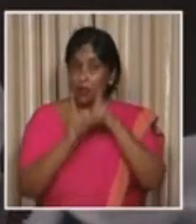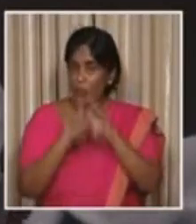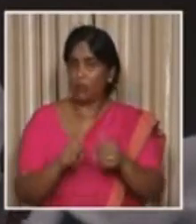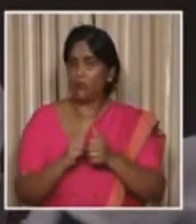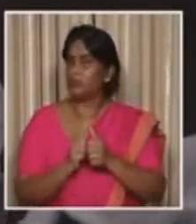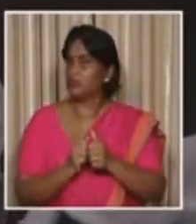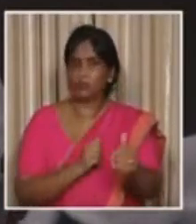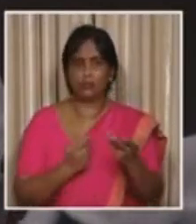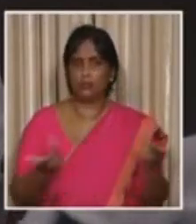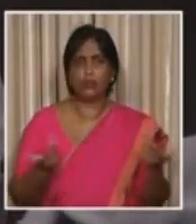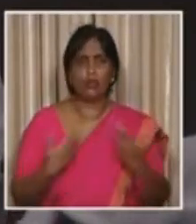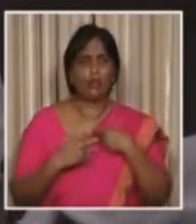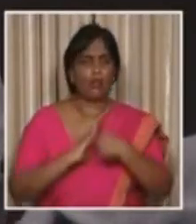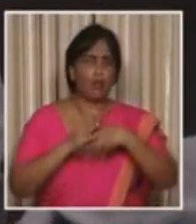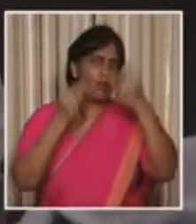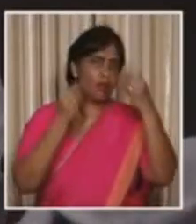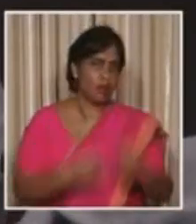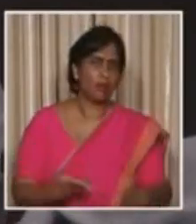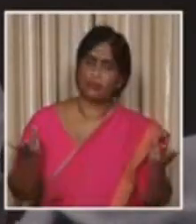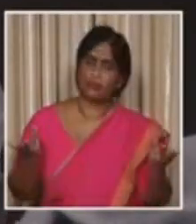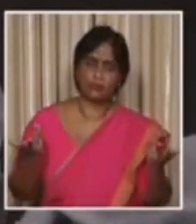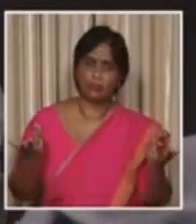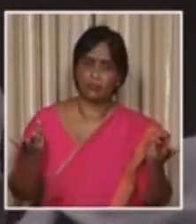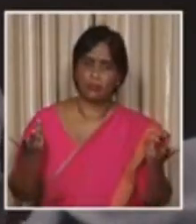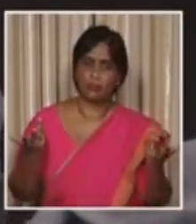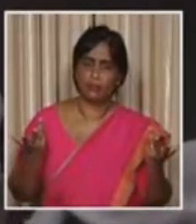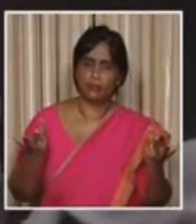විදියට කටයුතු කරනකොට අපේ රට බංකොලොත් වෙන ගහන දෙයක්